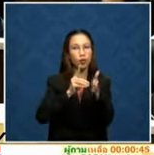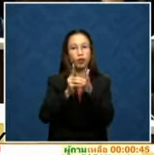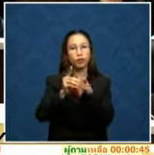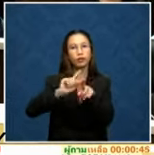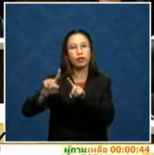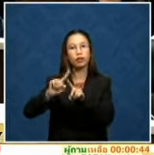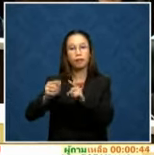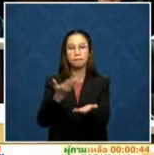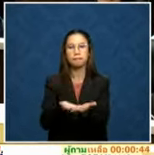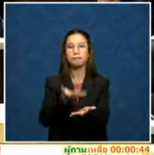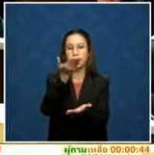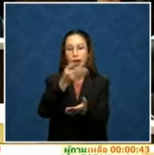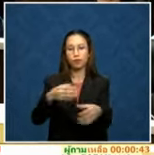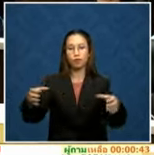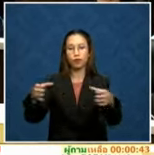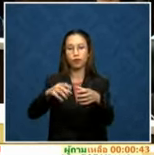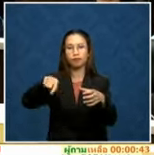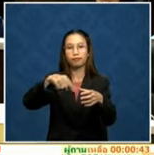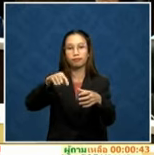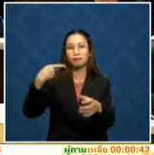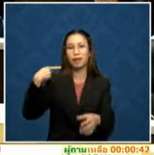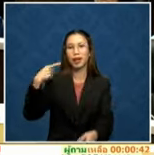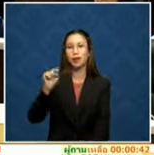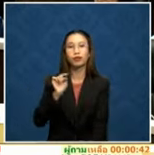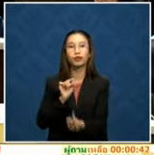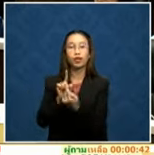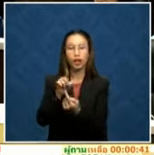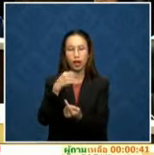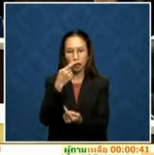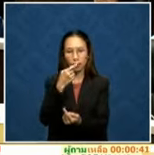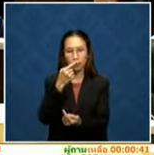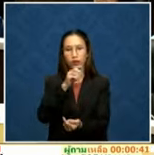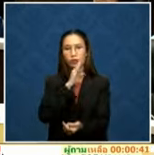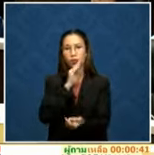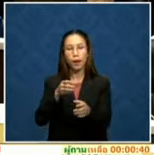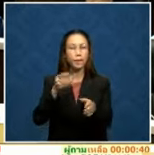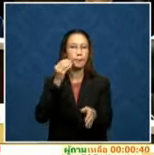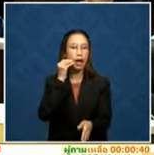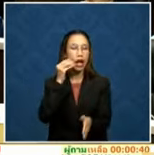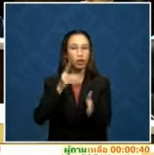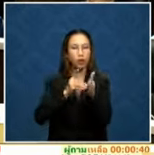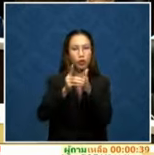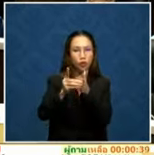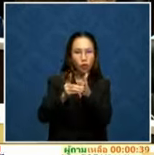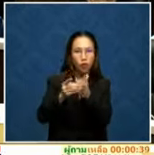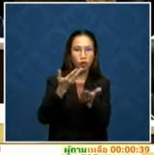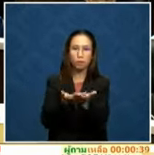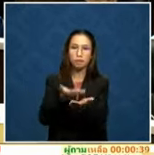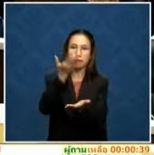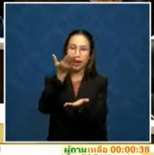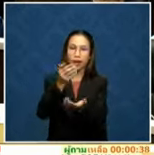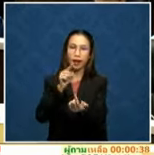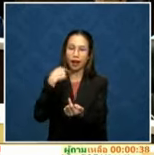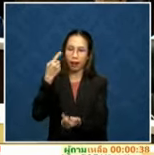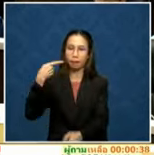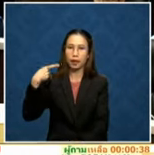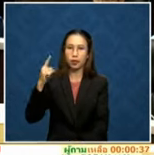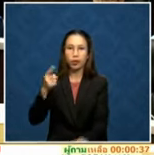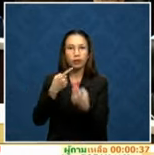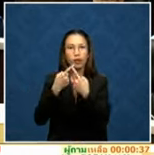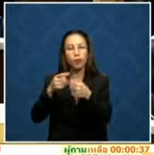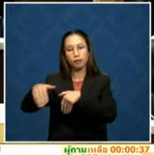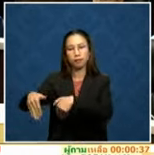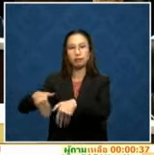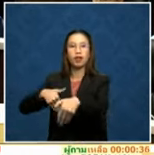นะนอนวามีกุมนึง ที่ได้ประโยชนแน่ จากการที่ราคาสังหาริมศพท์ส consumerแต่กยมประชาชน